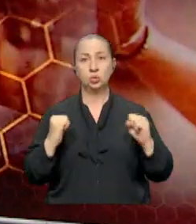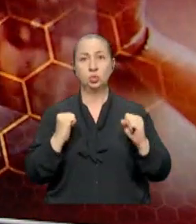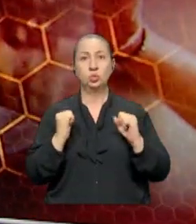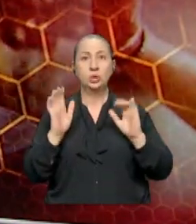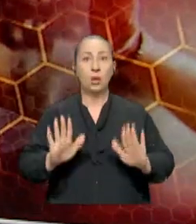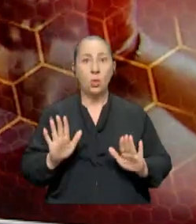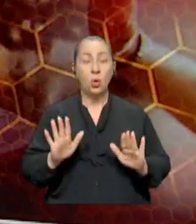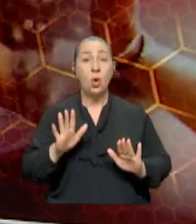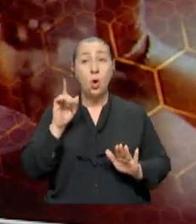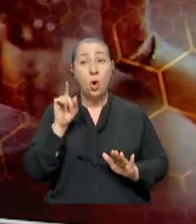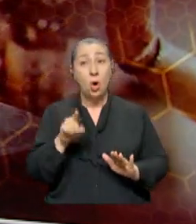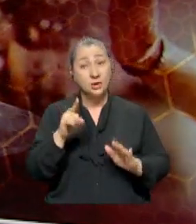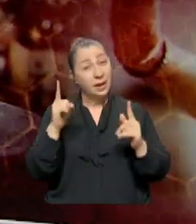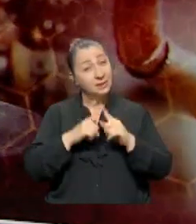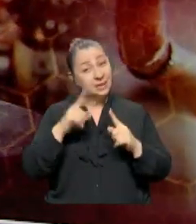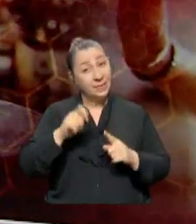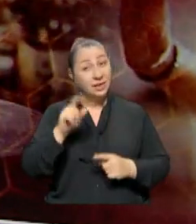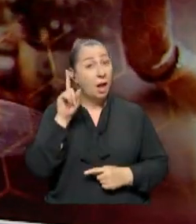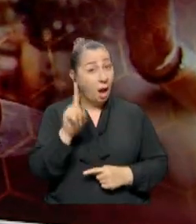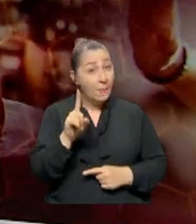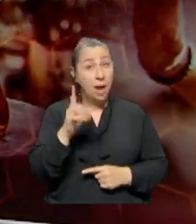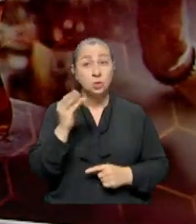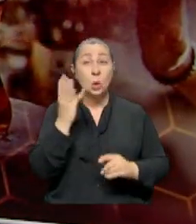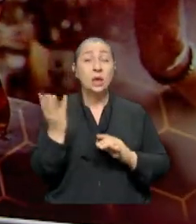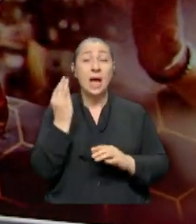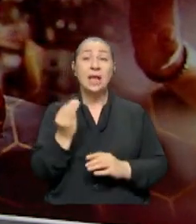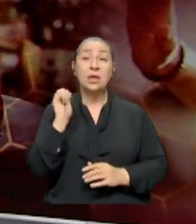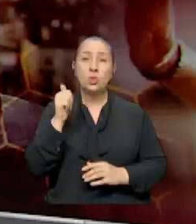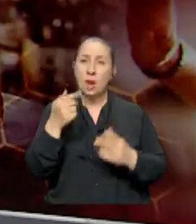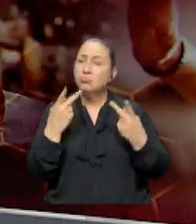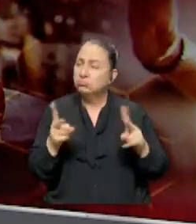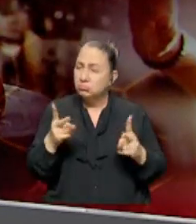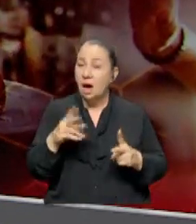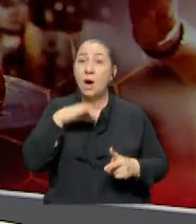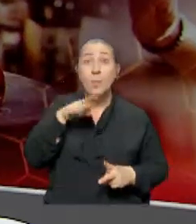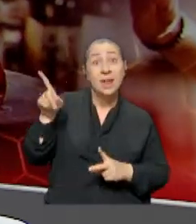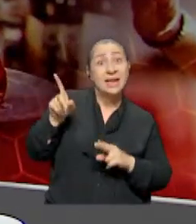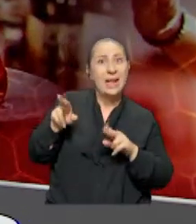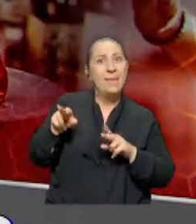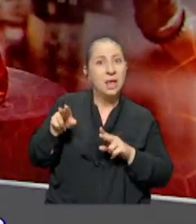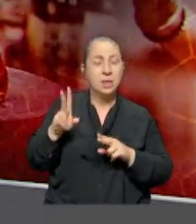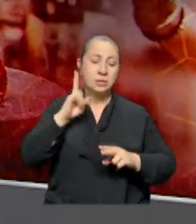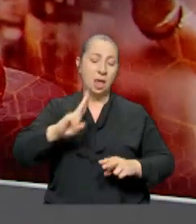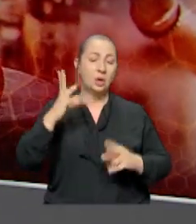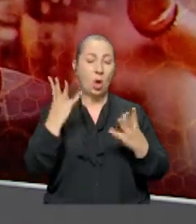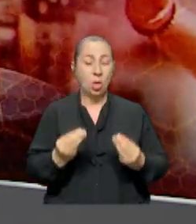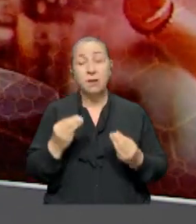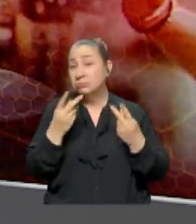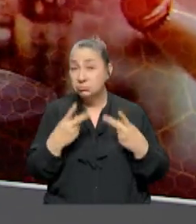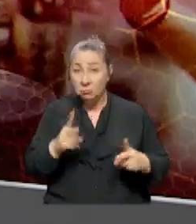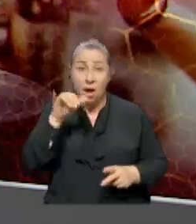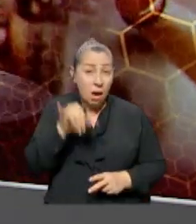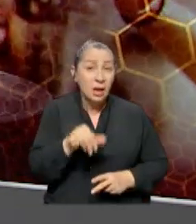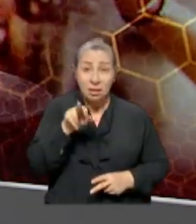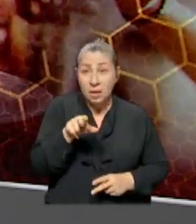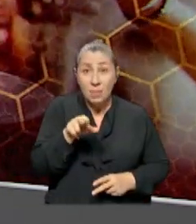duruyor. Oradan hesap edin ama çok daha iyi günler mümkün. Avrupalı kadar zengin olması bu ülke insanın hak